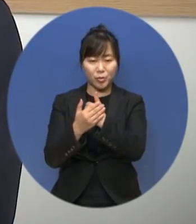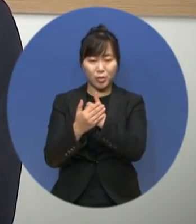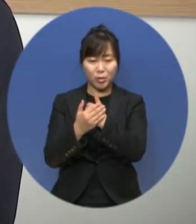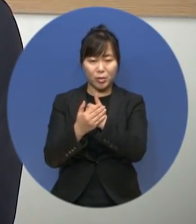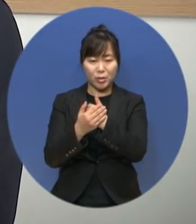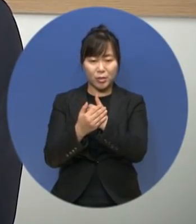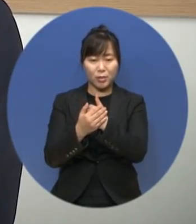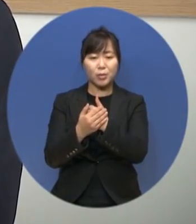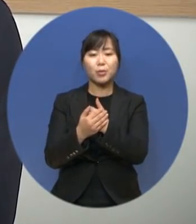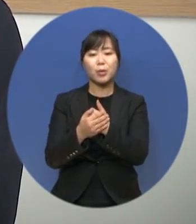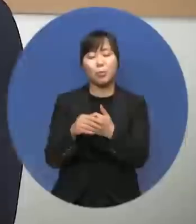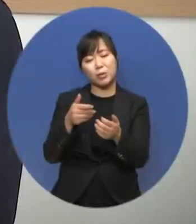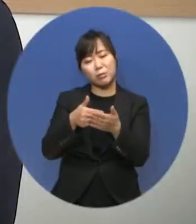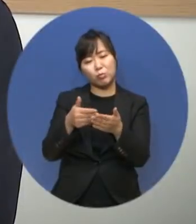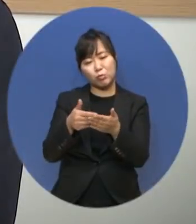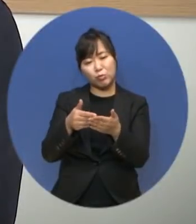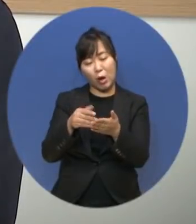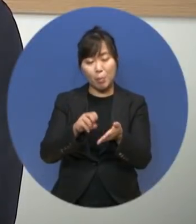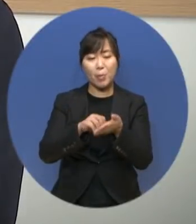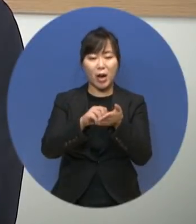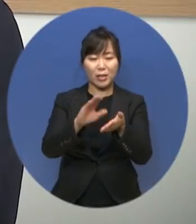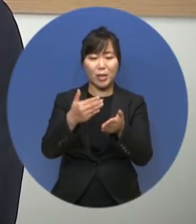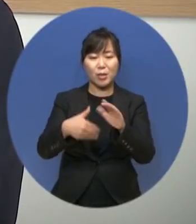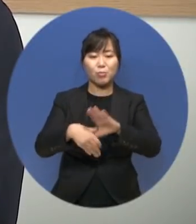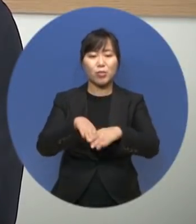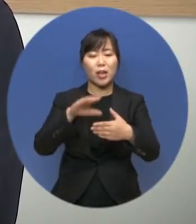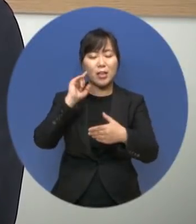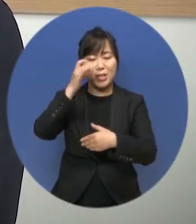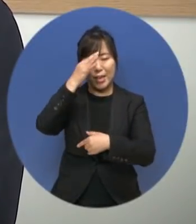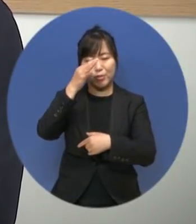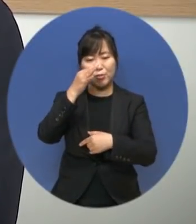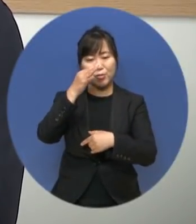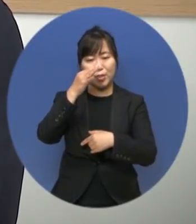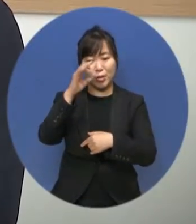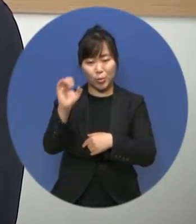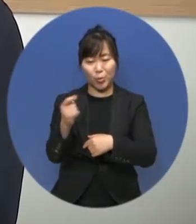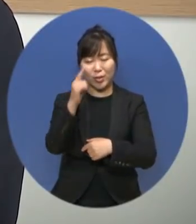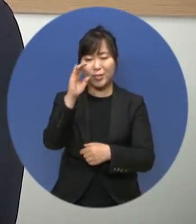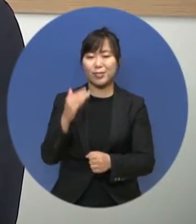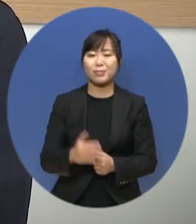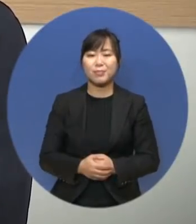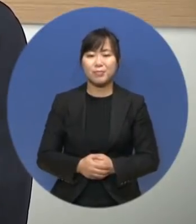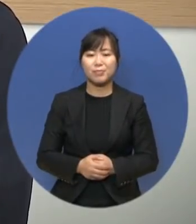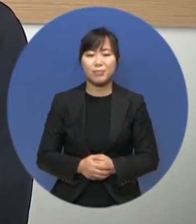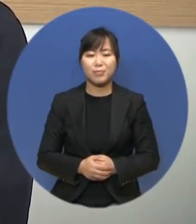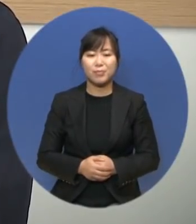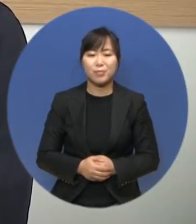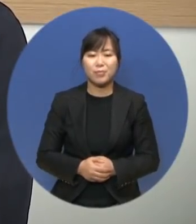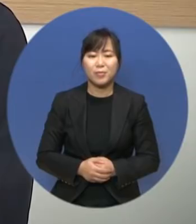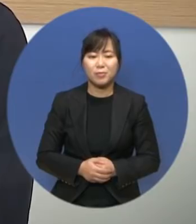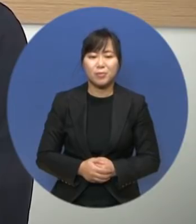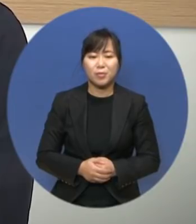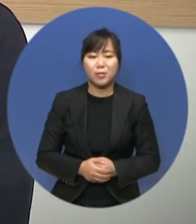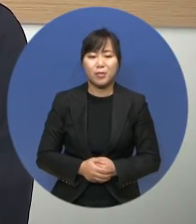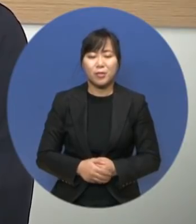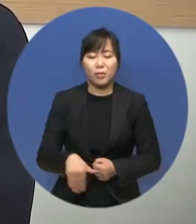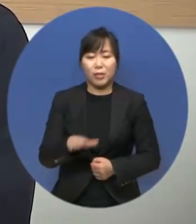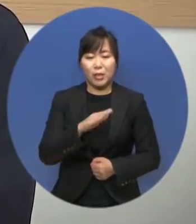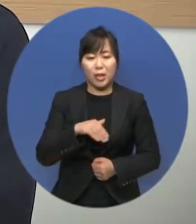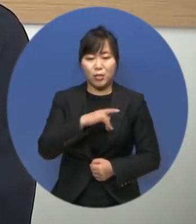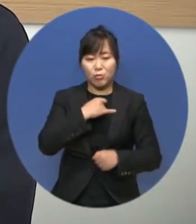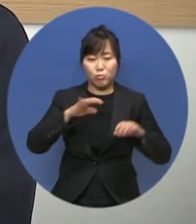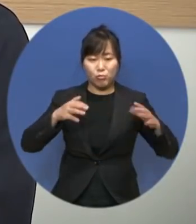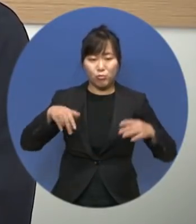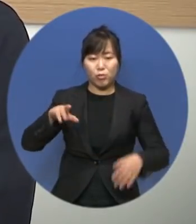작가를 입문하게 된 게 문화예술의 길에 들어선 계기가 됐습니다. 저희가 중국 청도에